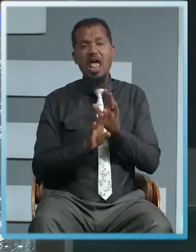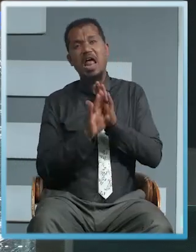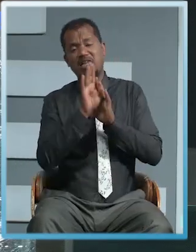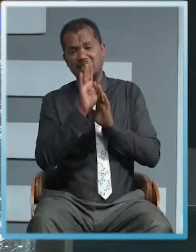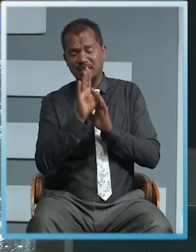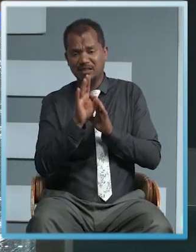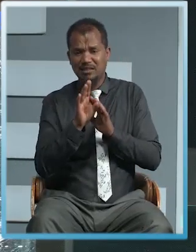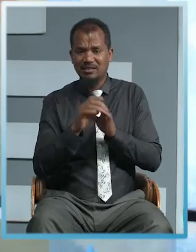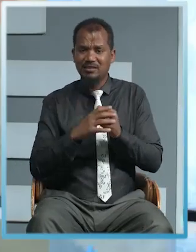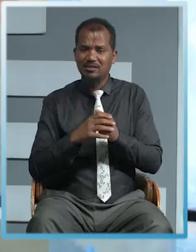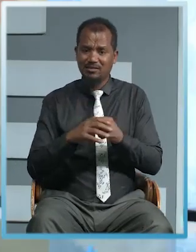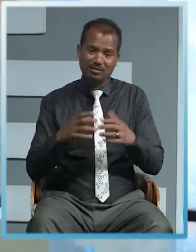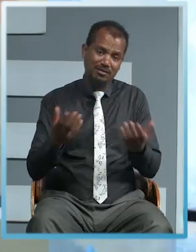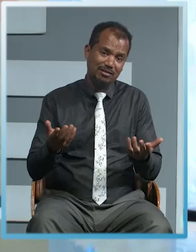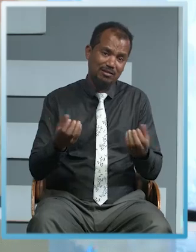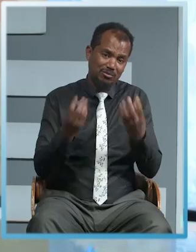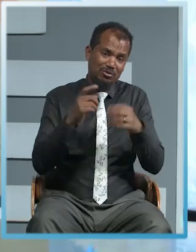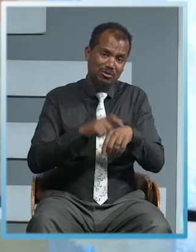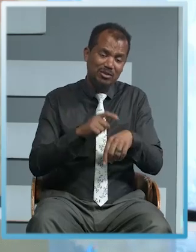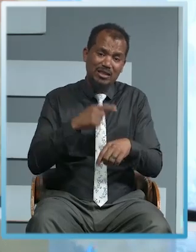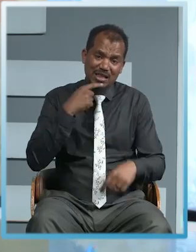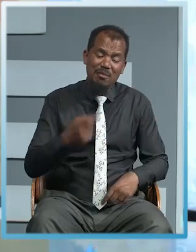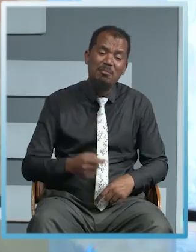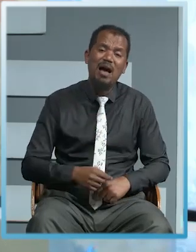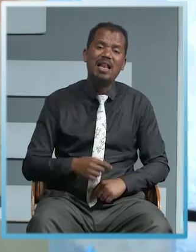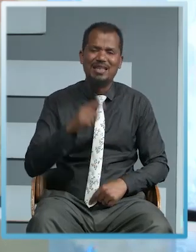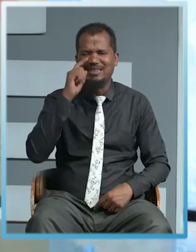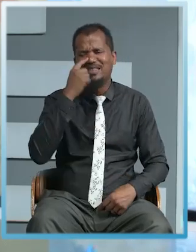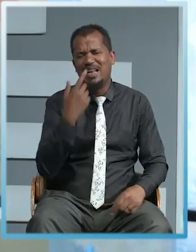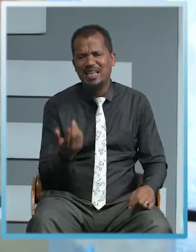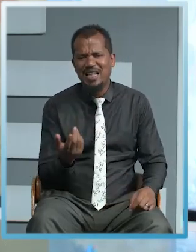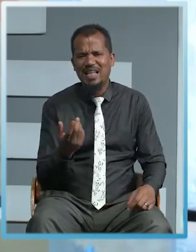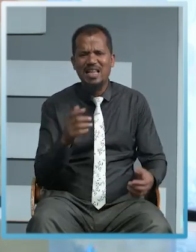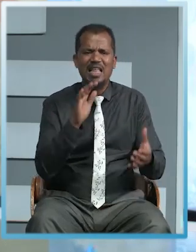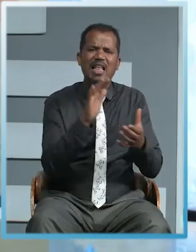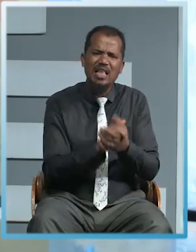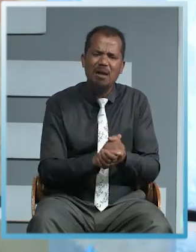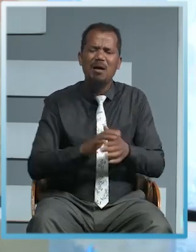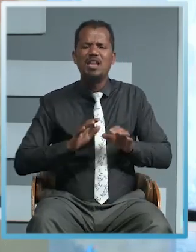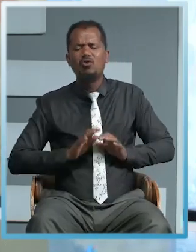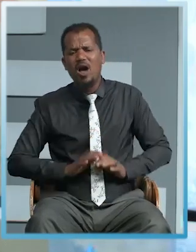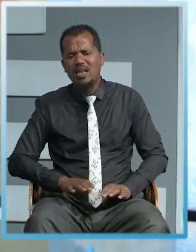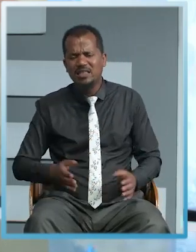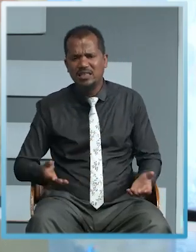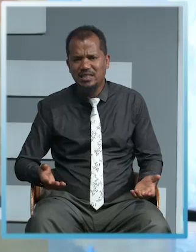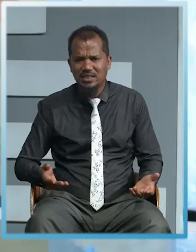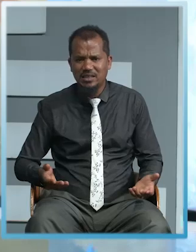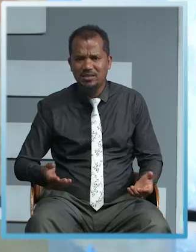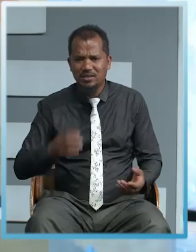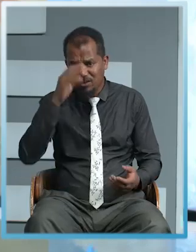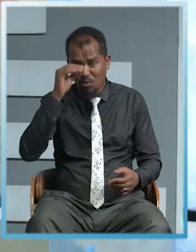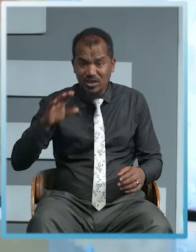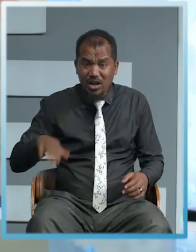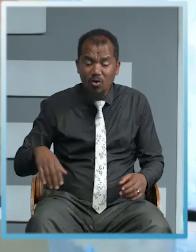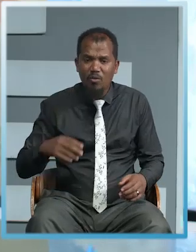ያደግን እንደው ብዙ ጊዜ ስለሚባል ይሰለቸውናል እንጂ የተጋባን የተዋለን